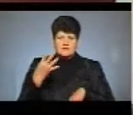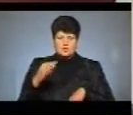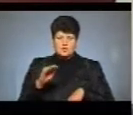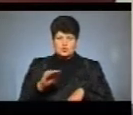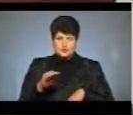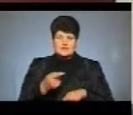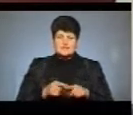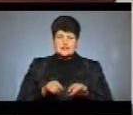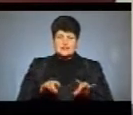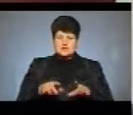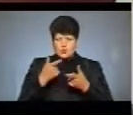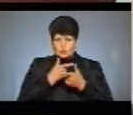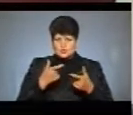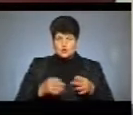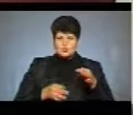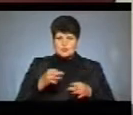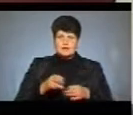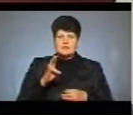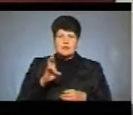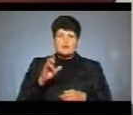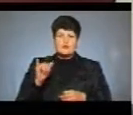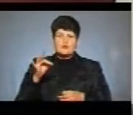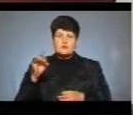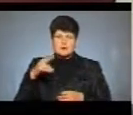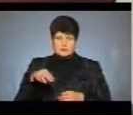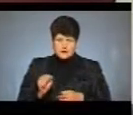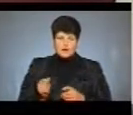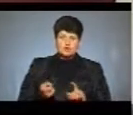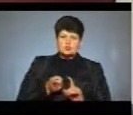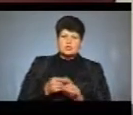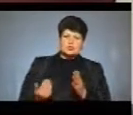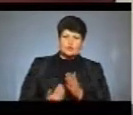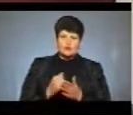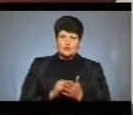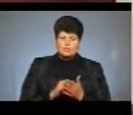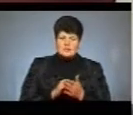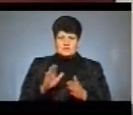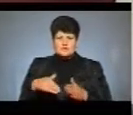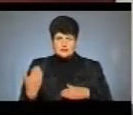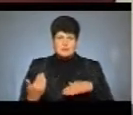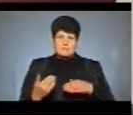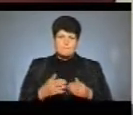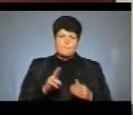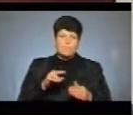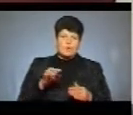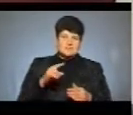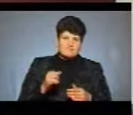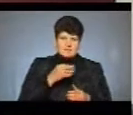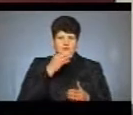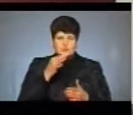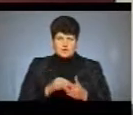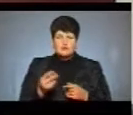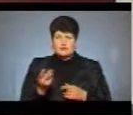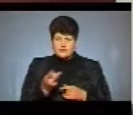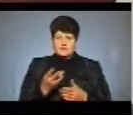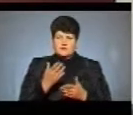жовтня. Таке рішення оголосила суддя Надія Бурда. До справи долучили нові документи зі сторони позивача і відповідача. І для того, щоб обидві сторони мали